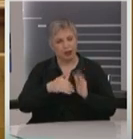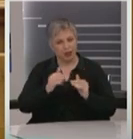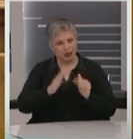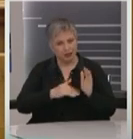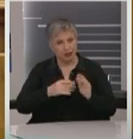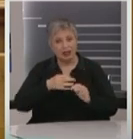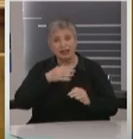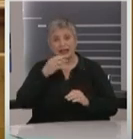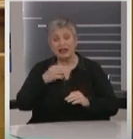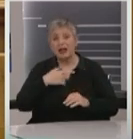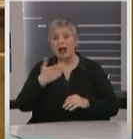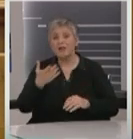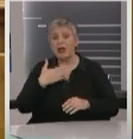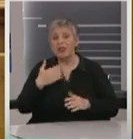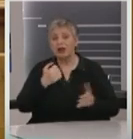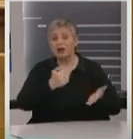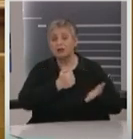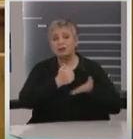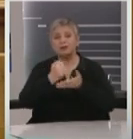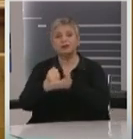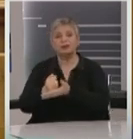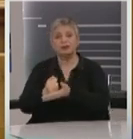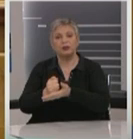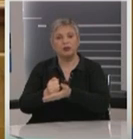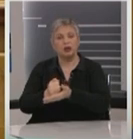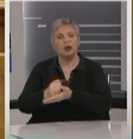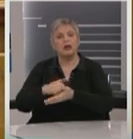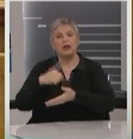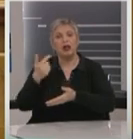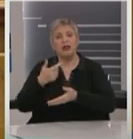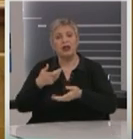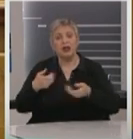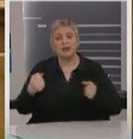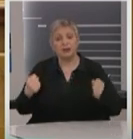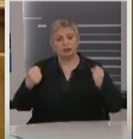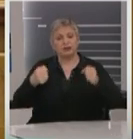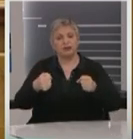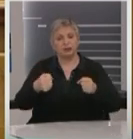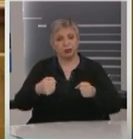υπαγωγή σε πρόγραμμα ενίσχυσης του ΕΣΠΑ ή από εθνικούς πόρους την